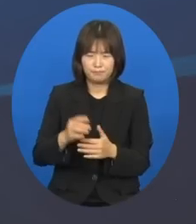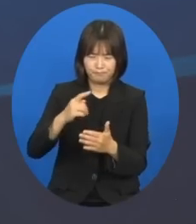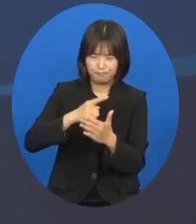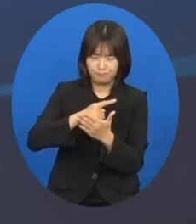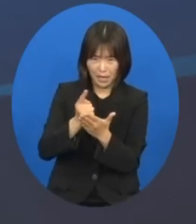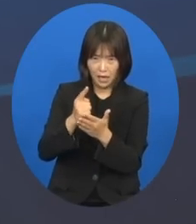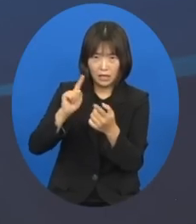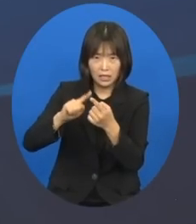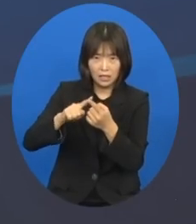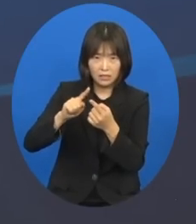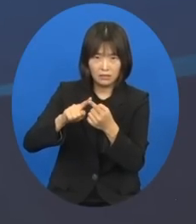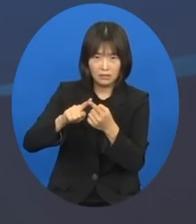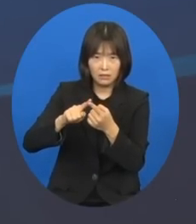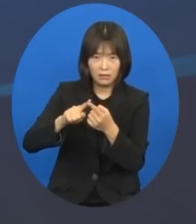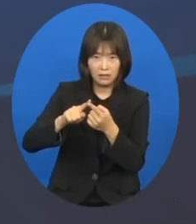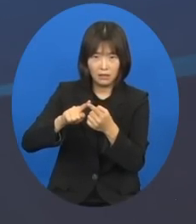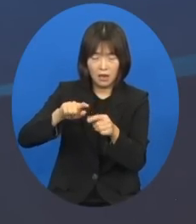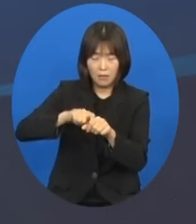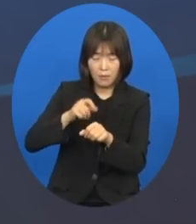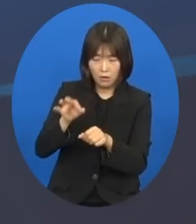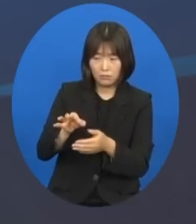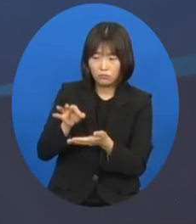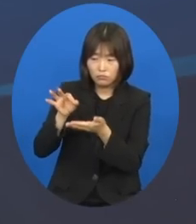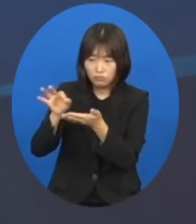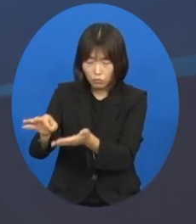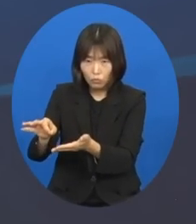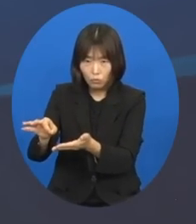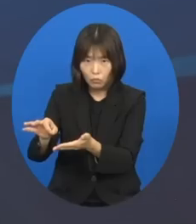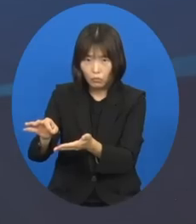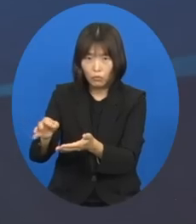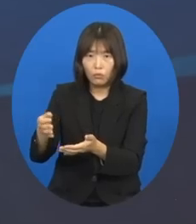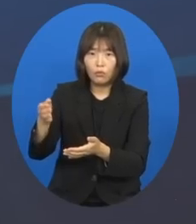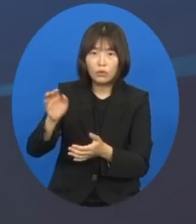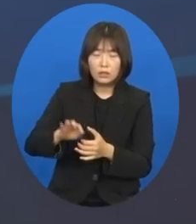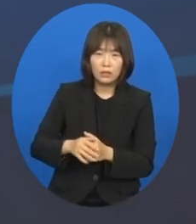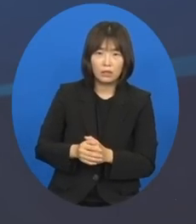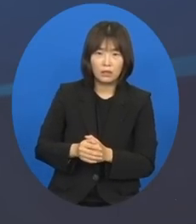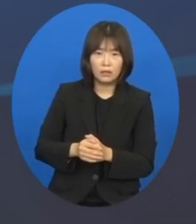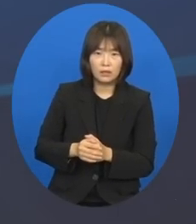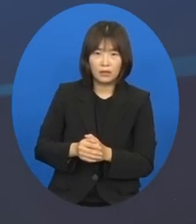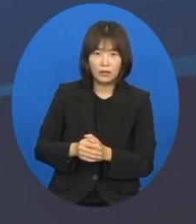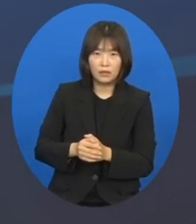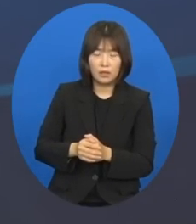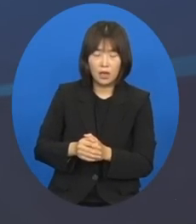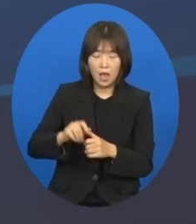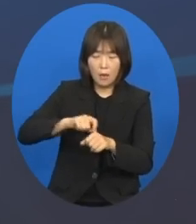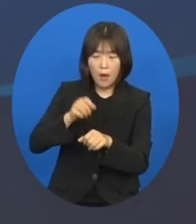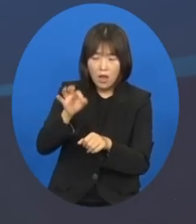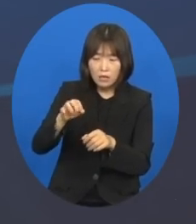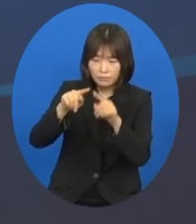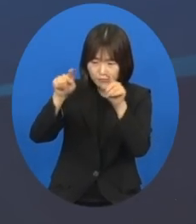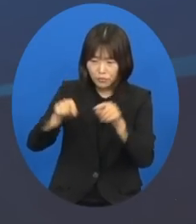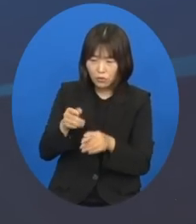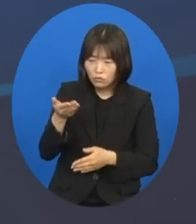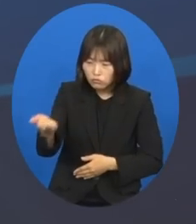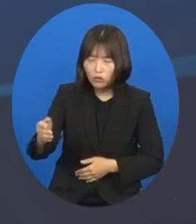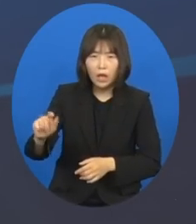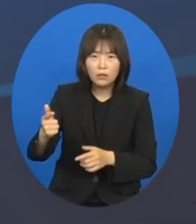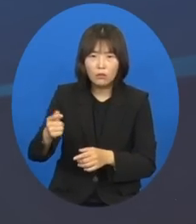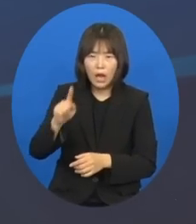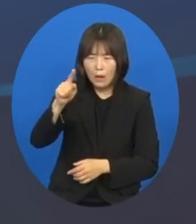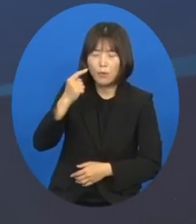써서 나에게 딱 주는데 받아보니까 벌금을 준게 아니라 경고장을 줬어 한번